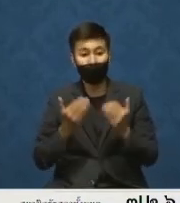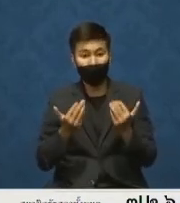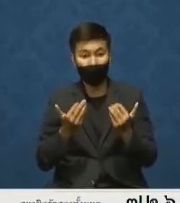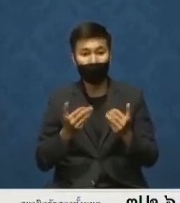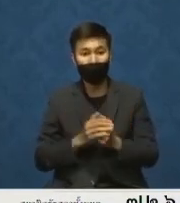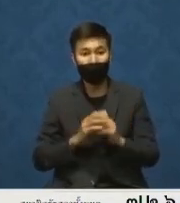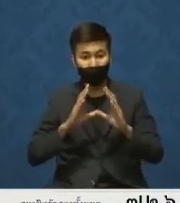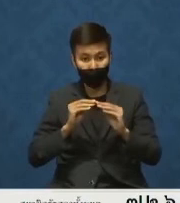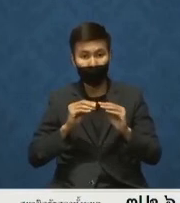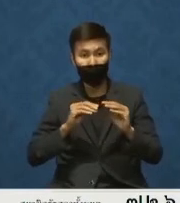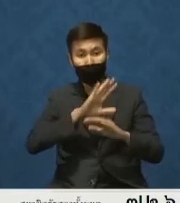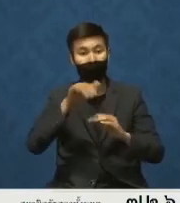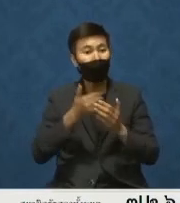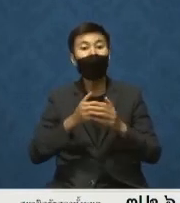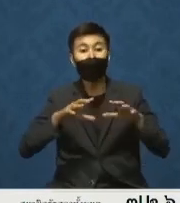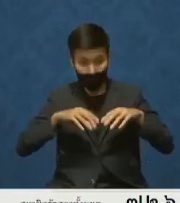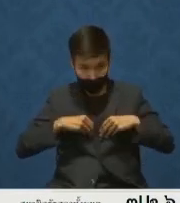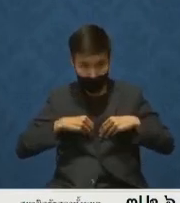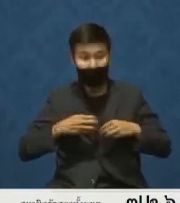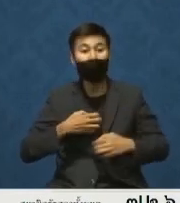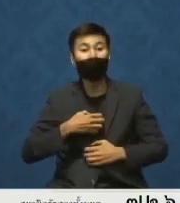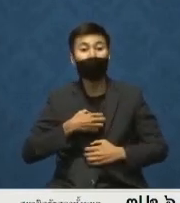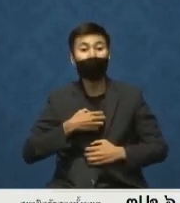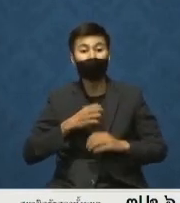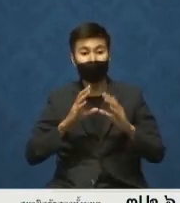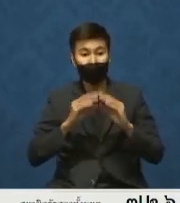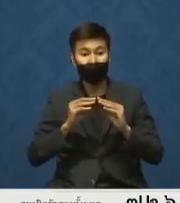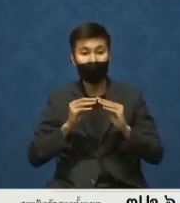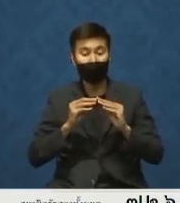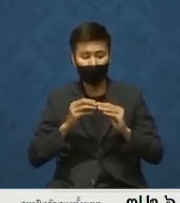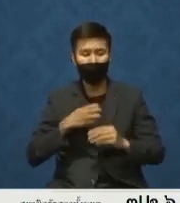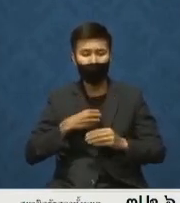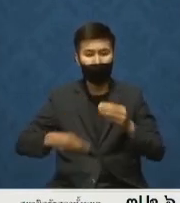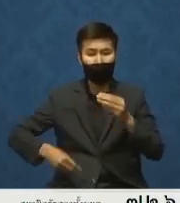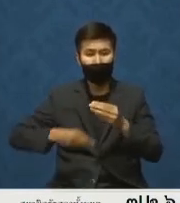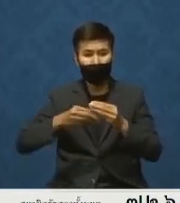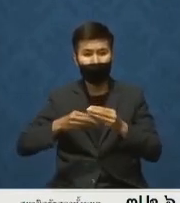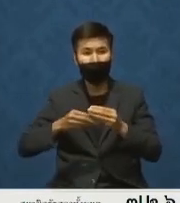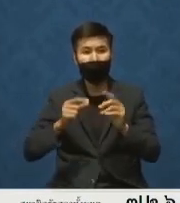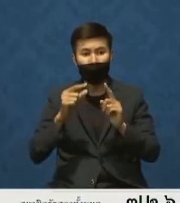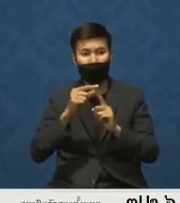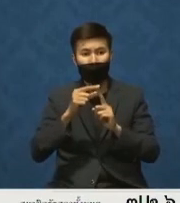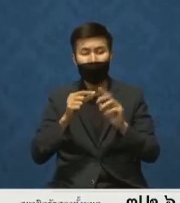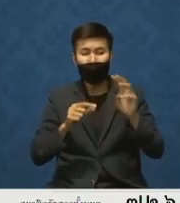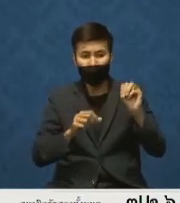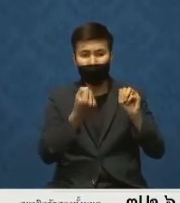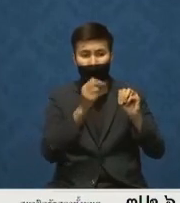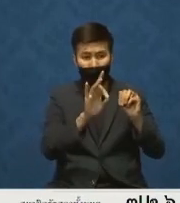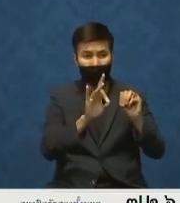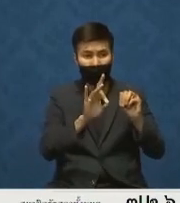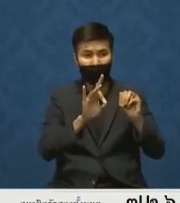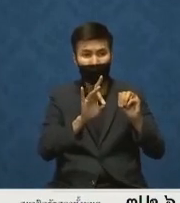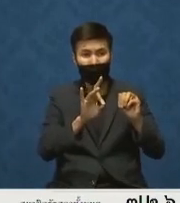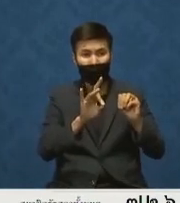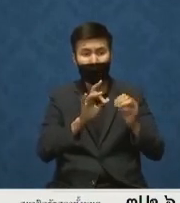กแลทปชุของเราเหนดวยกัส่วนมาติ